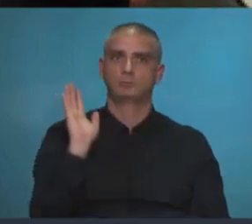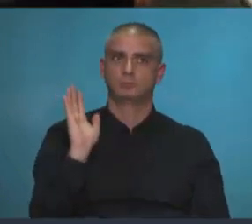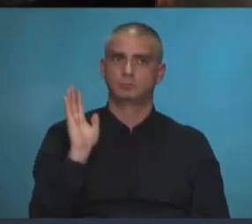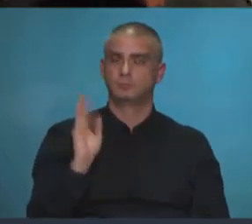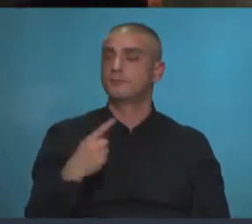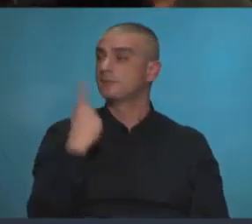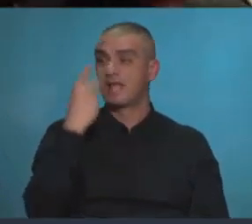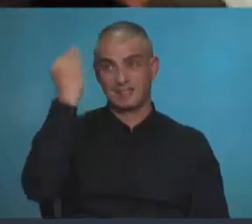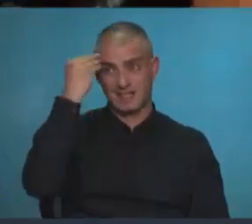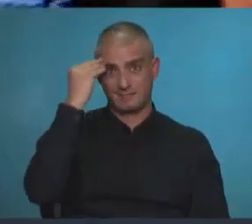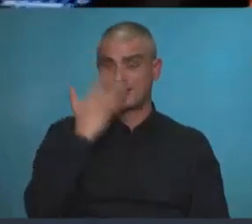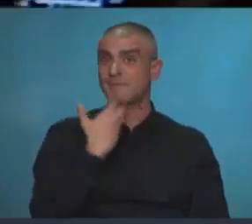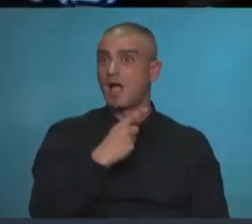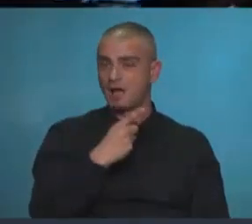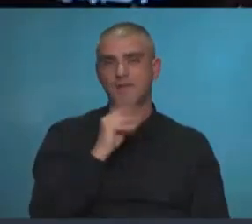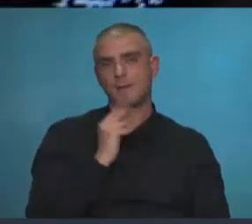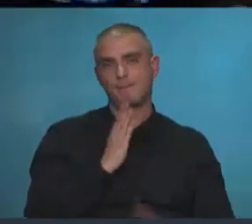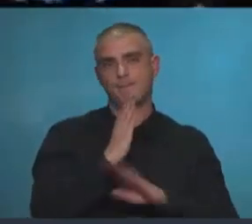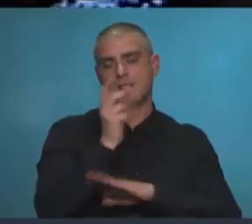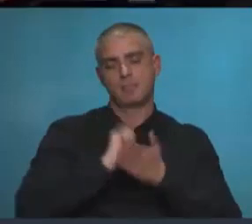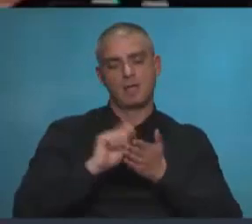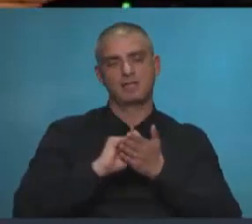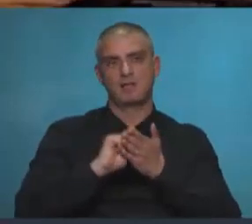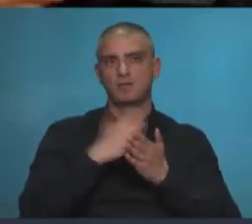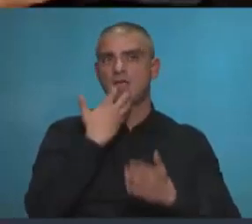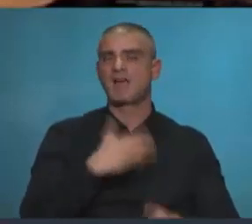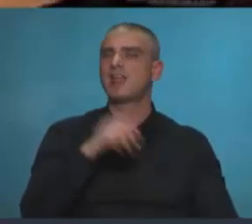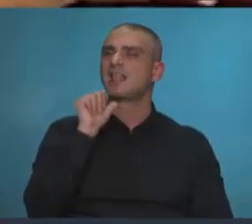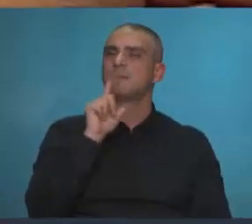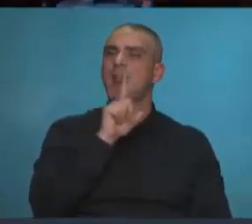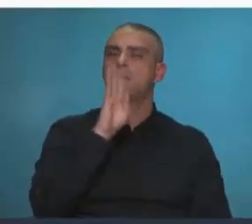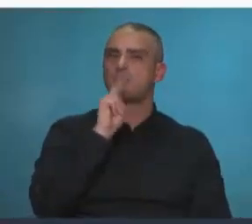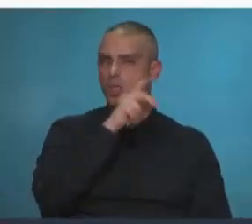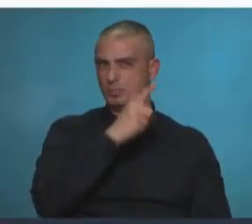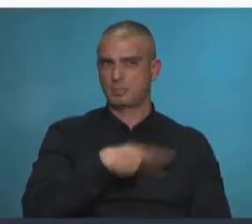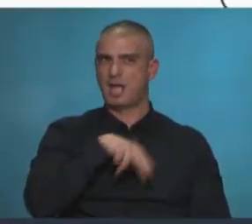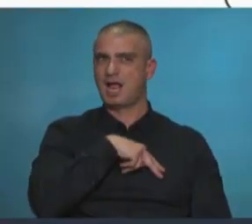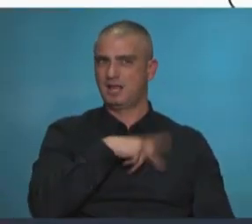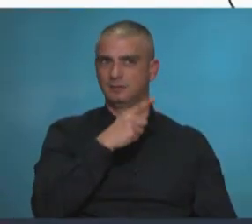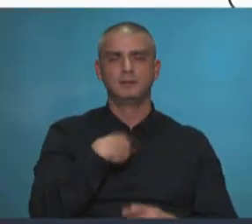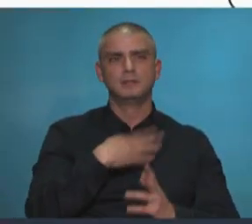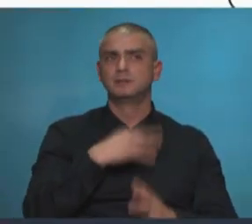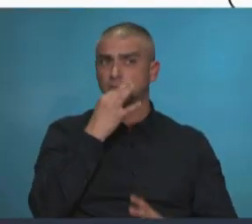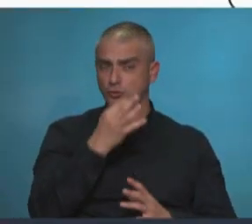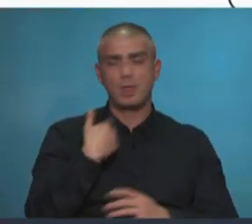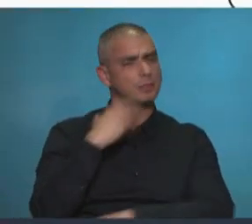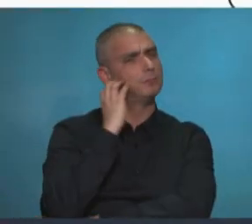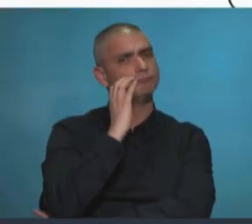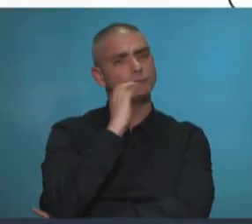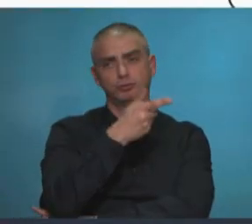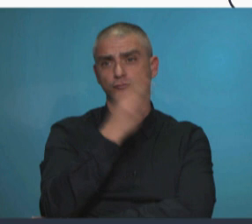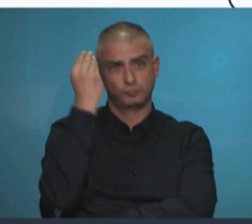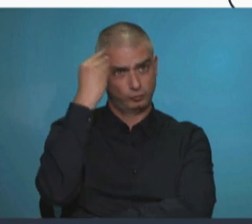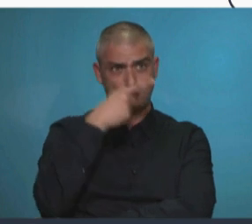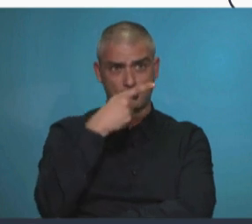אחד התלמידים של הרב אילון גם פנה בהתכתבות לרב אליקים לבנון מרבני פורום תקנה. רציתי לשאול, אני הייתי מקשיב לשיעורים של